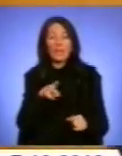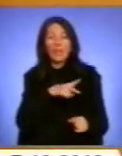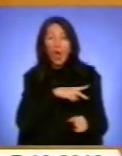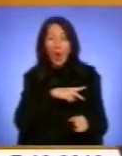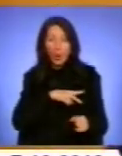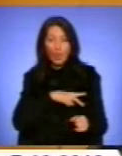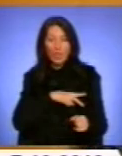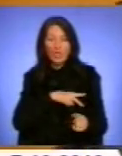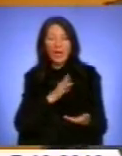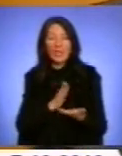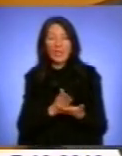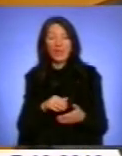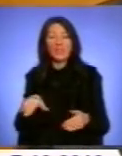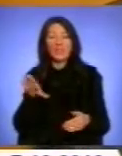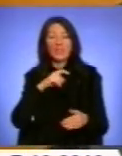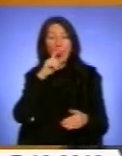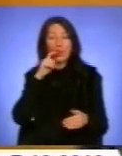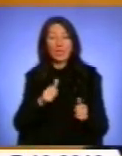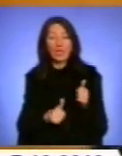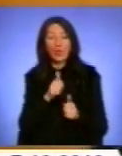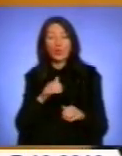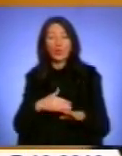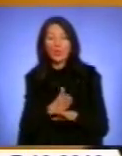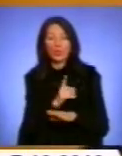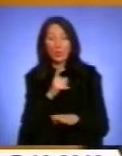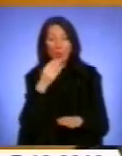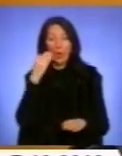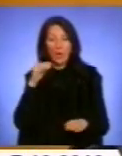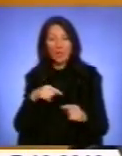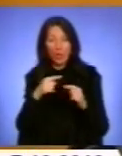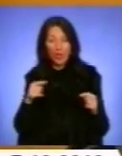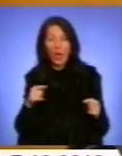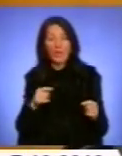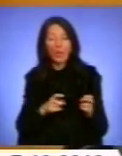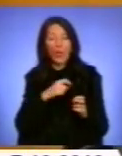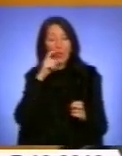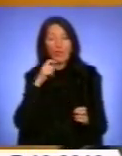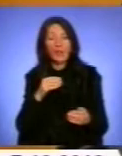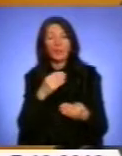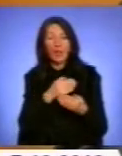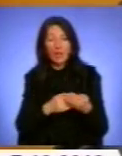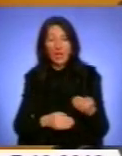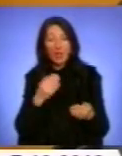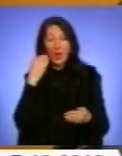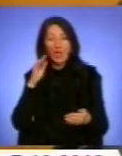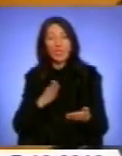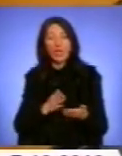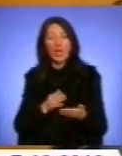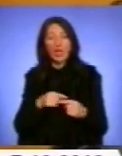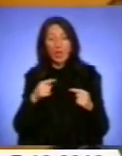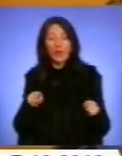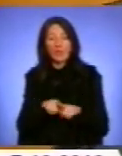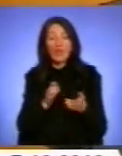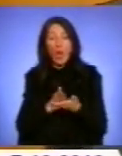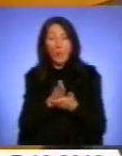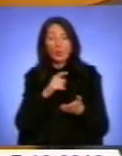є всеукраїнський конкурс якості 100 кращих товарів України, каталог кращих товарів та послуг Тернопільщини 2012